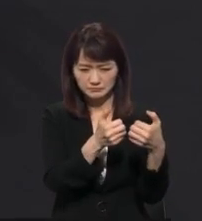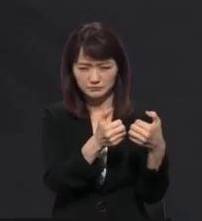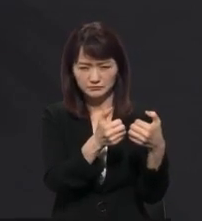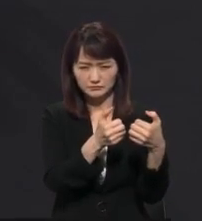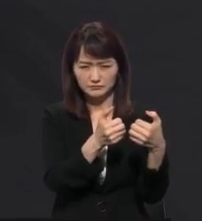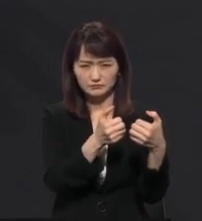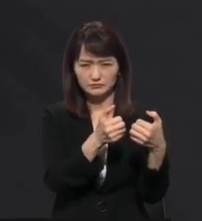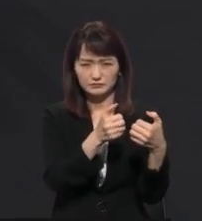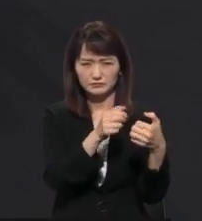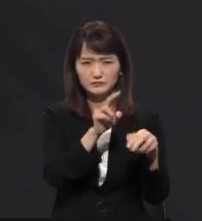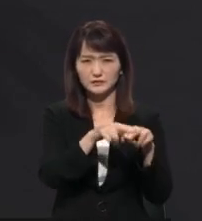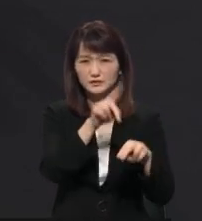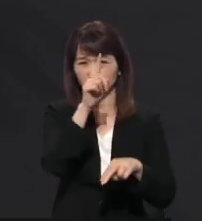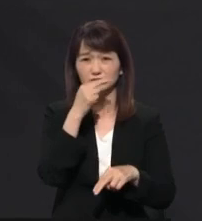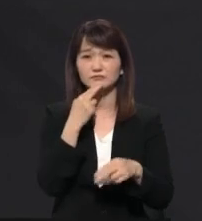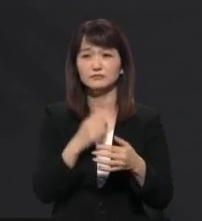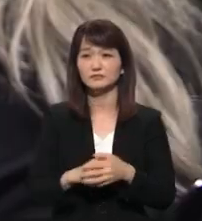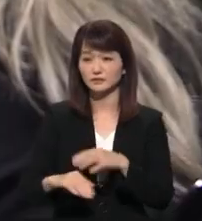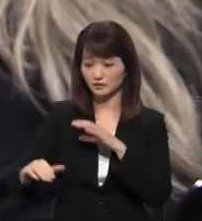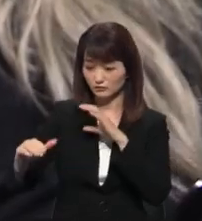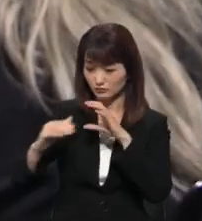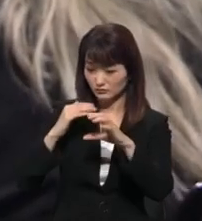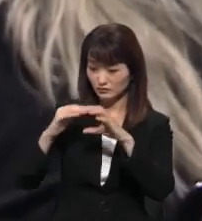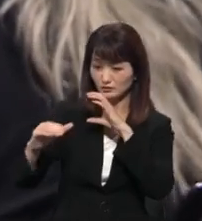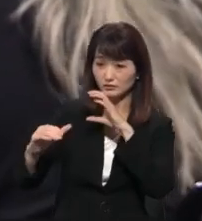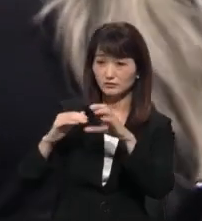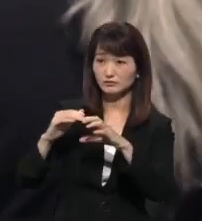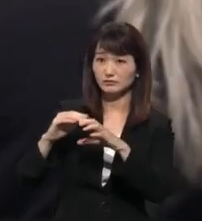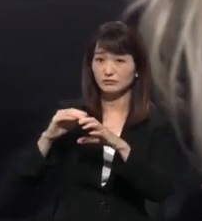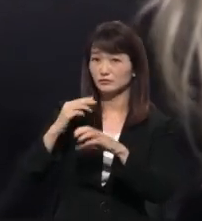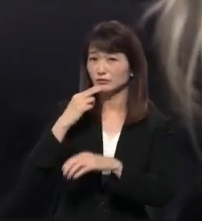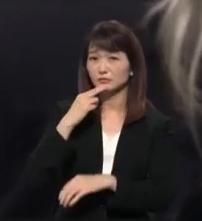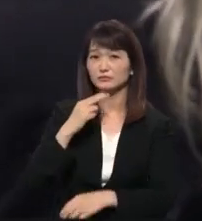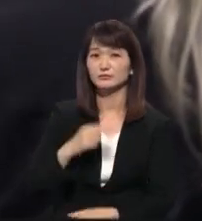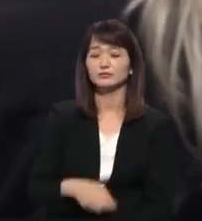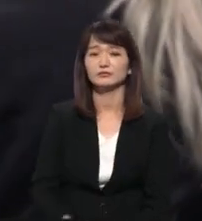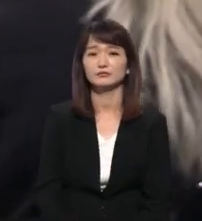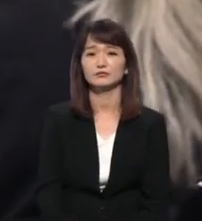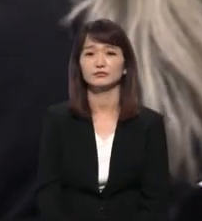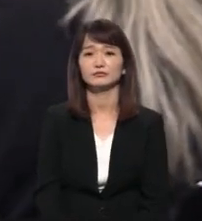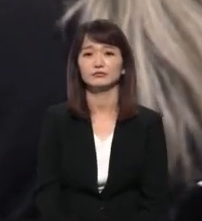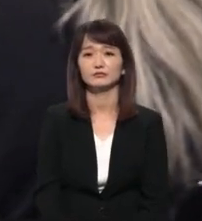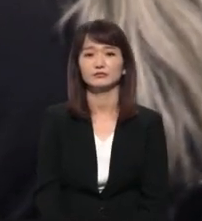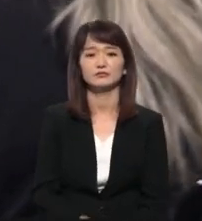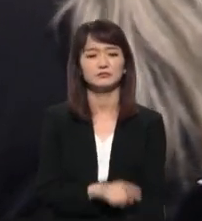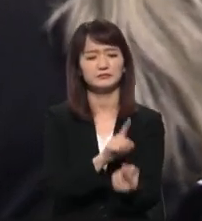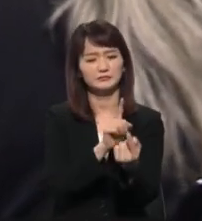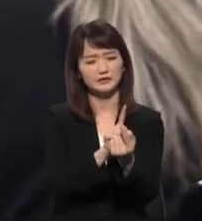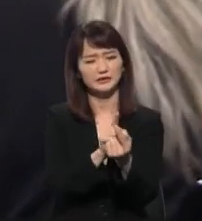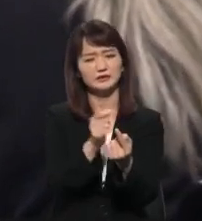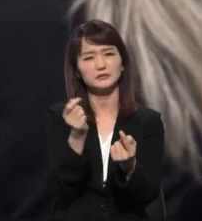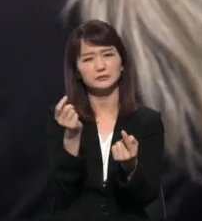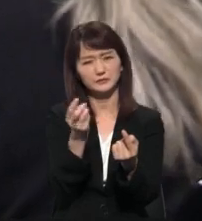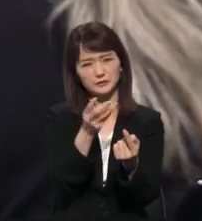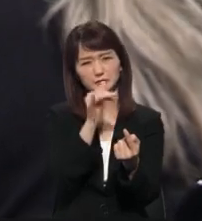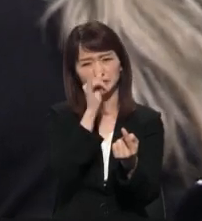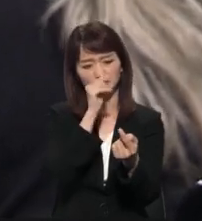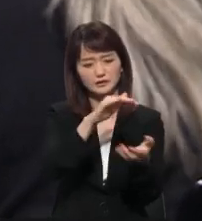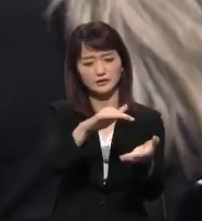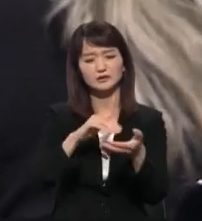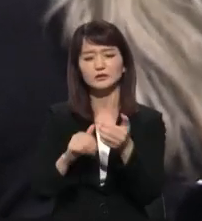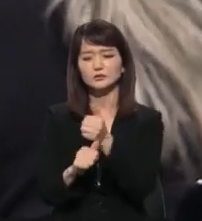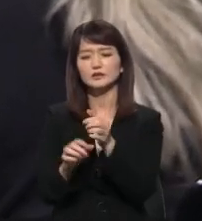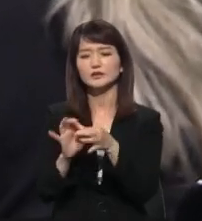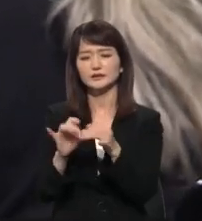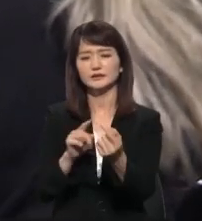한 번도 없었습니다 소통의 창구 자체가 없다는 말씀이신가요 만나는 거는 몇 번 만났죠 인슐린도 만났고요